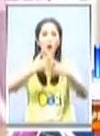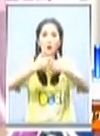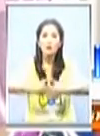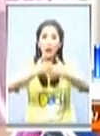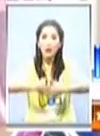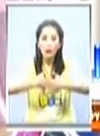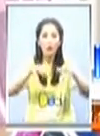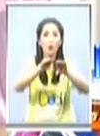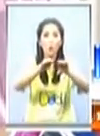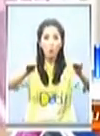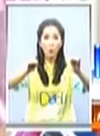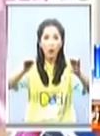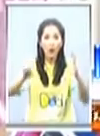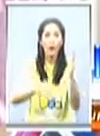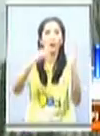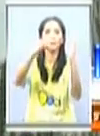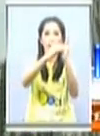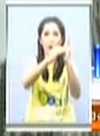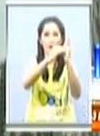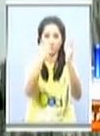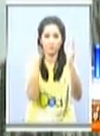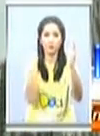มูลกันแล้วก็ใช้ข้อมูลนี้เพื่อเป็นประโยชน์